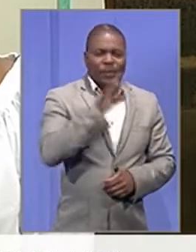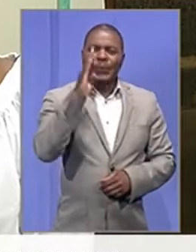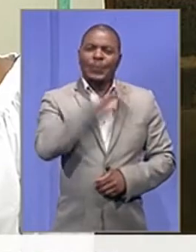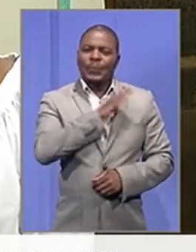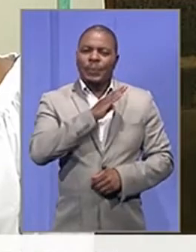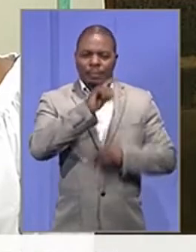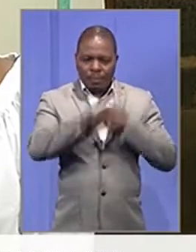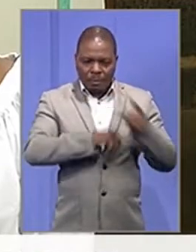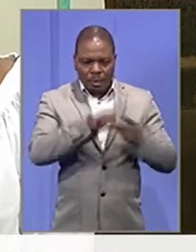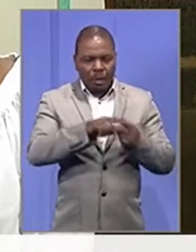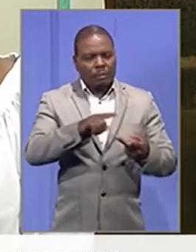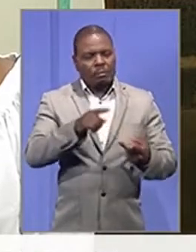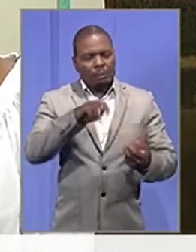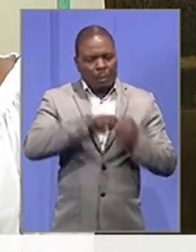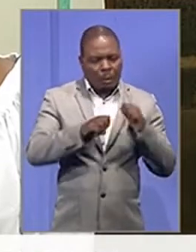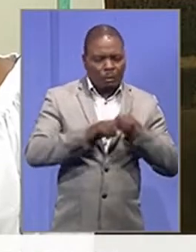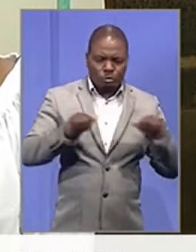le bothata bja pelo.